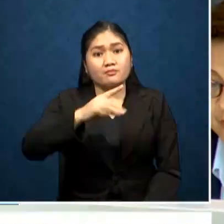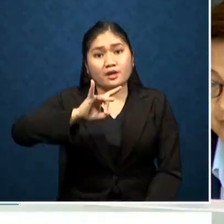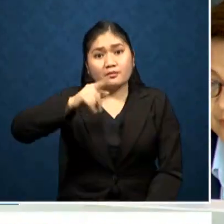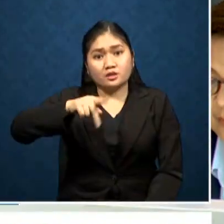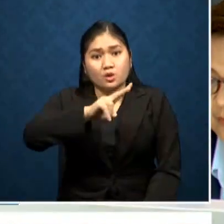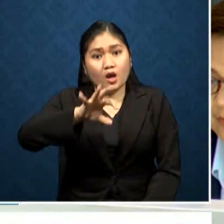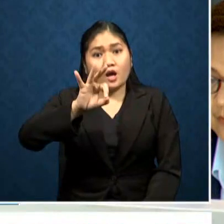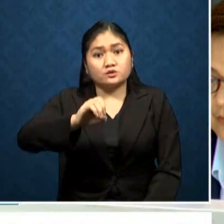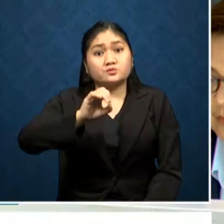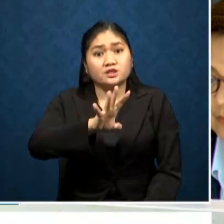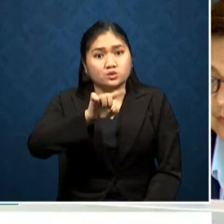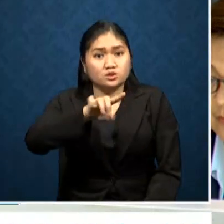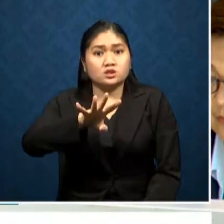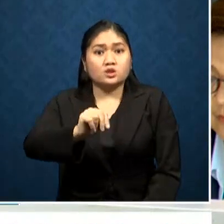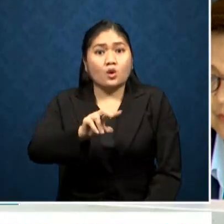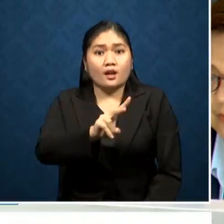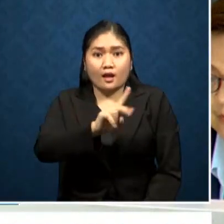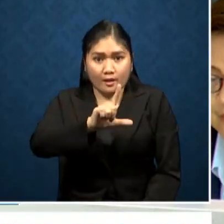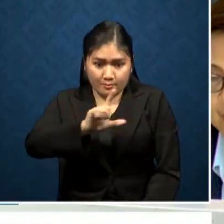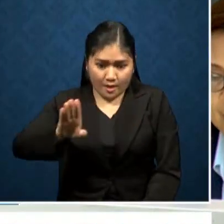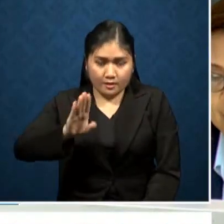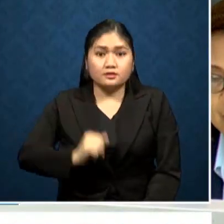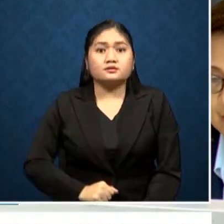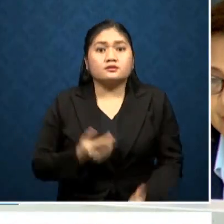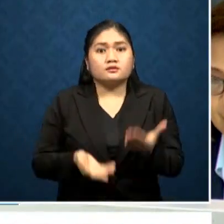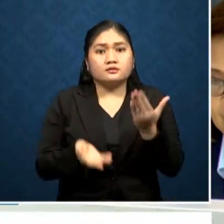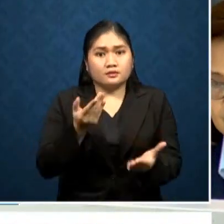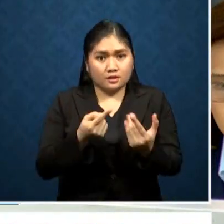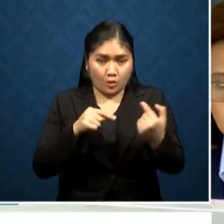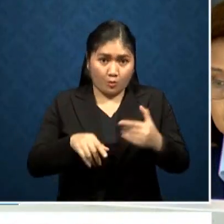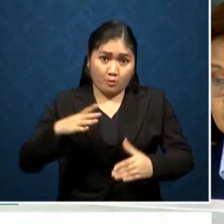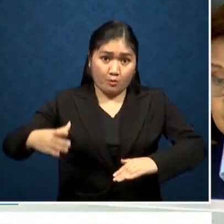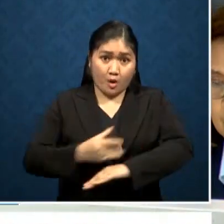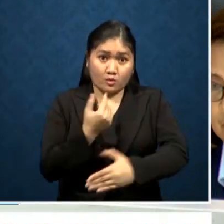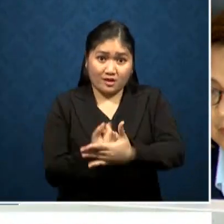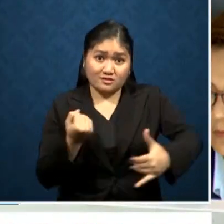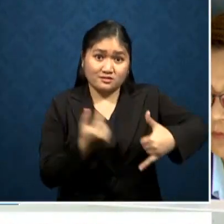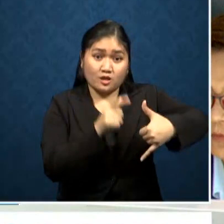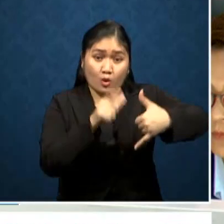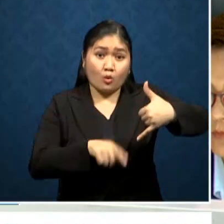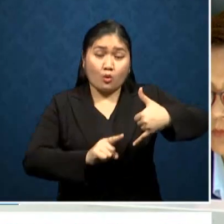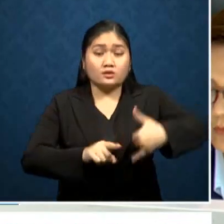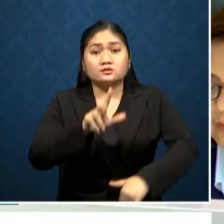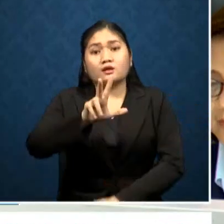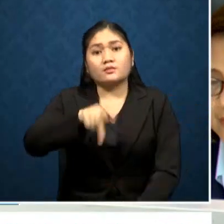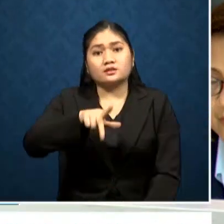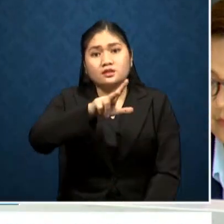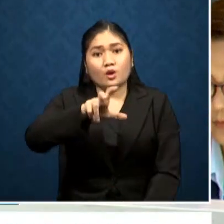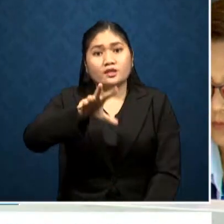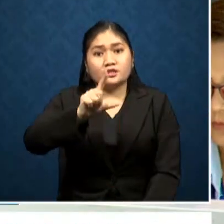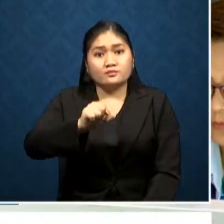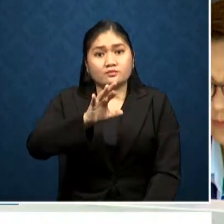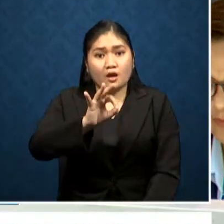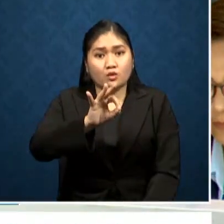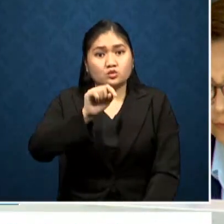4.42 ลานบาทหรือคิดเป็นัดตามเอาจ่ายรายหัว 3,329.